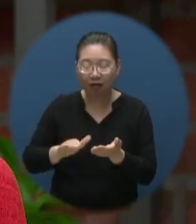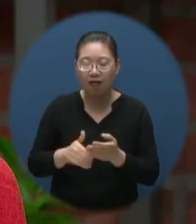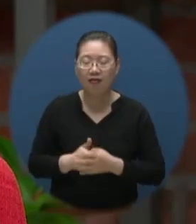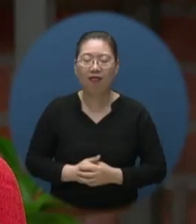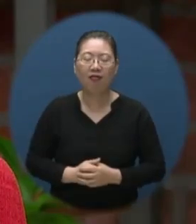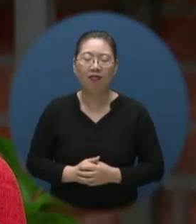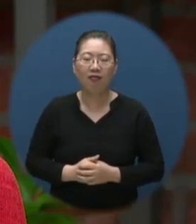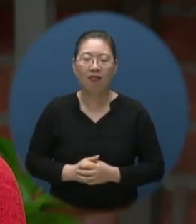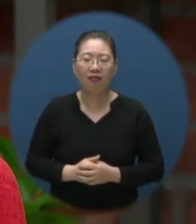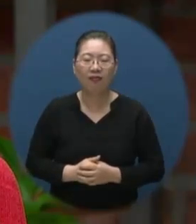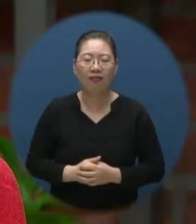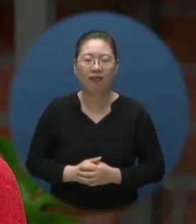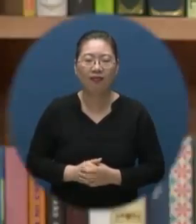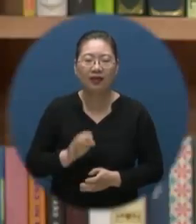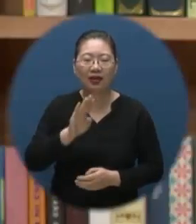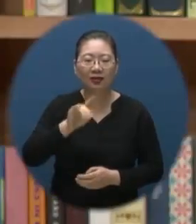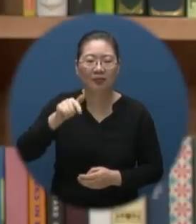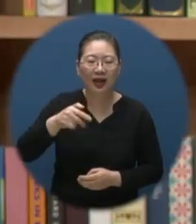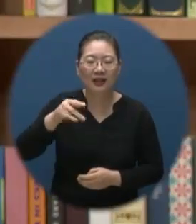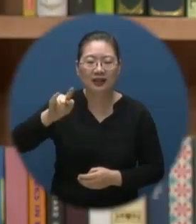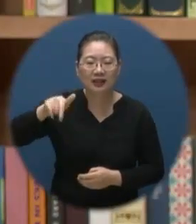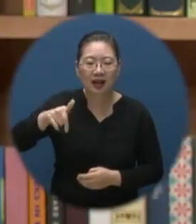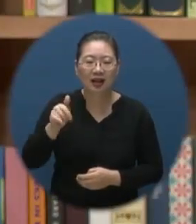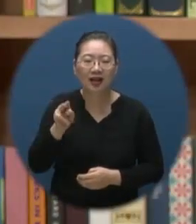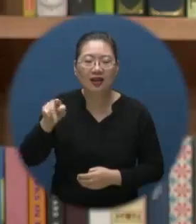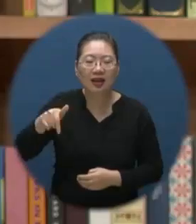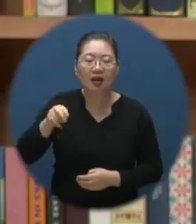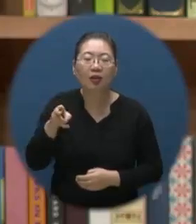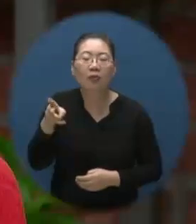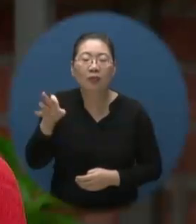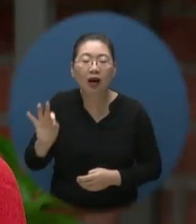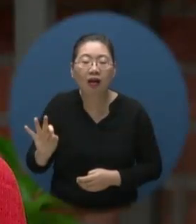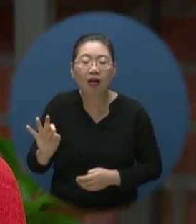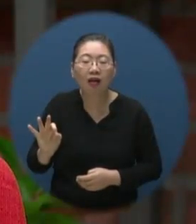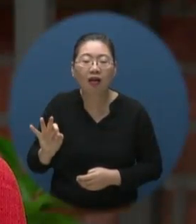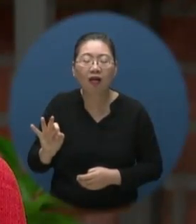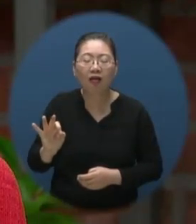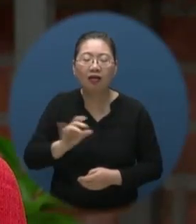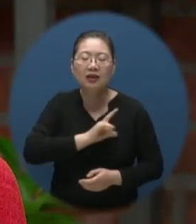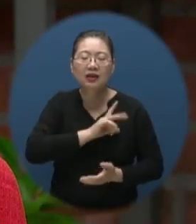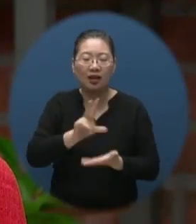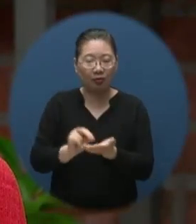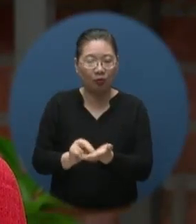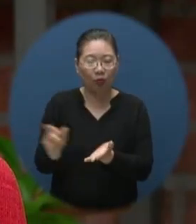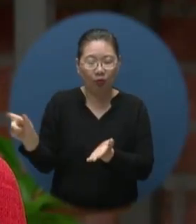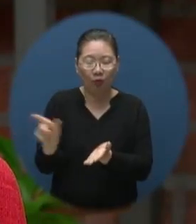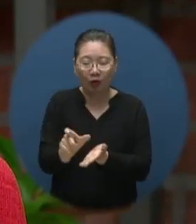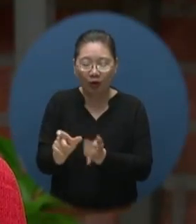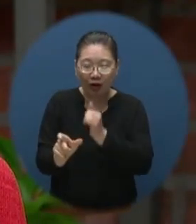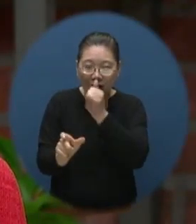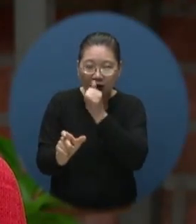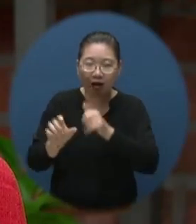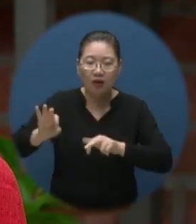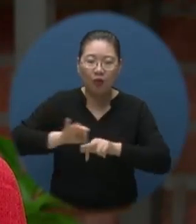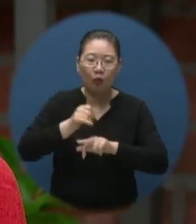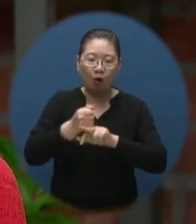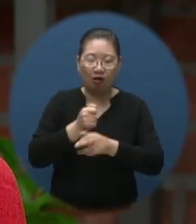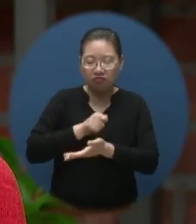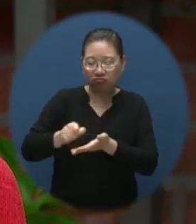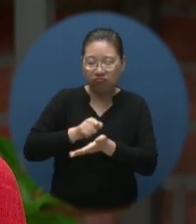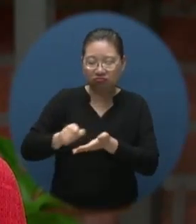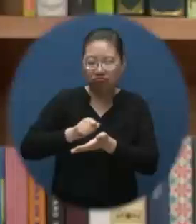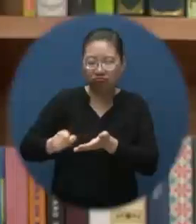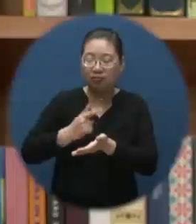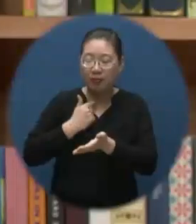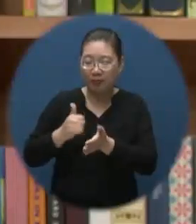Revolution이라고 해가지고 백색 혁명. 백색 혁명. 예, 그런 책인데 보니까 왕이 쓰신